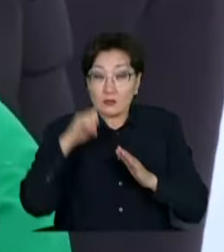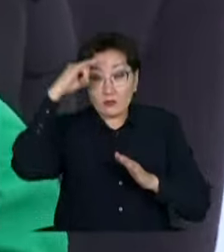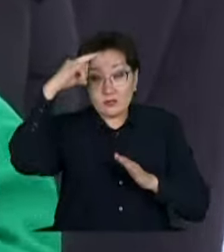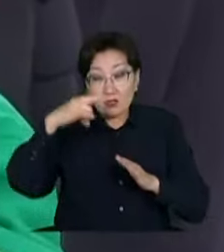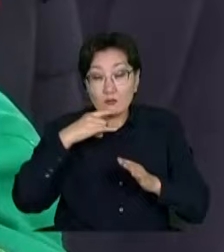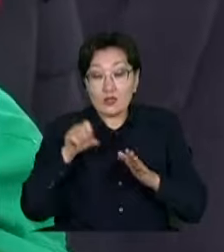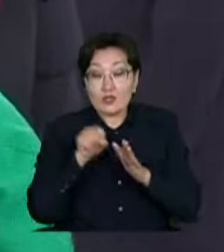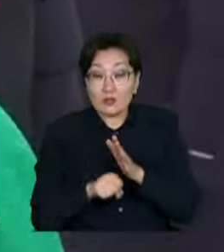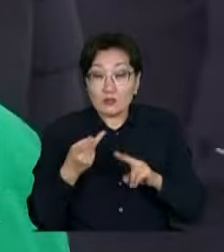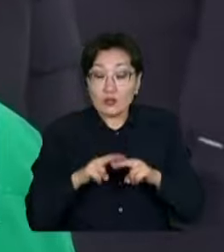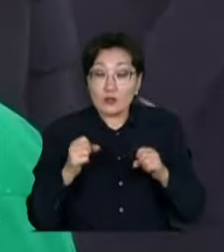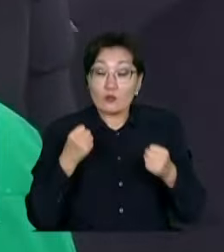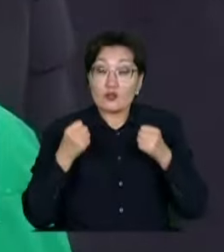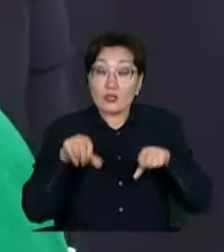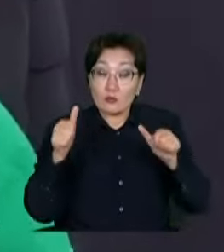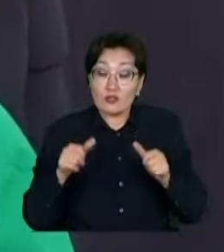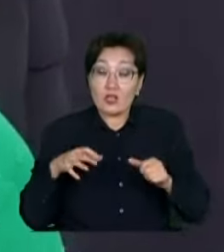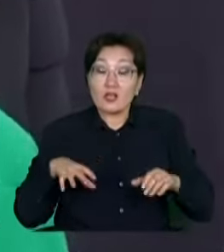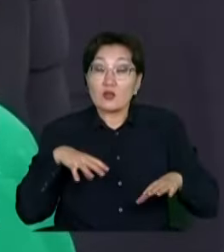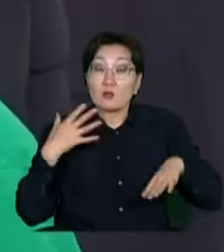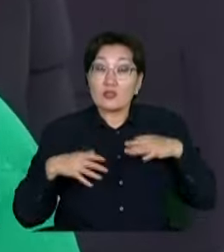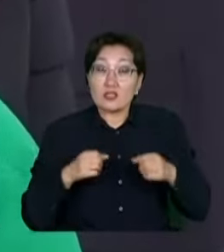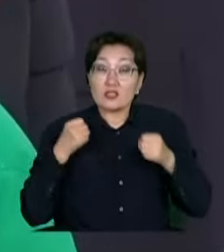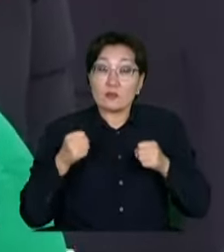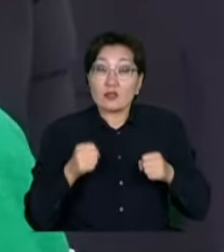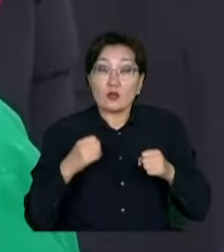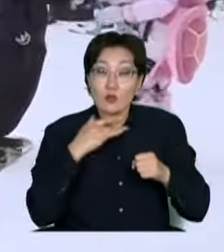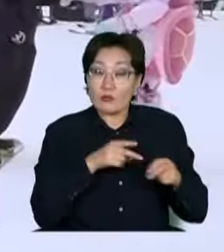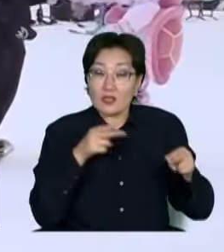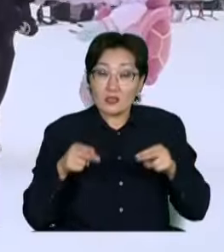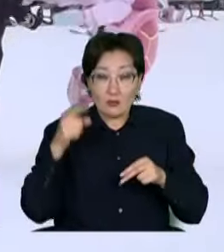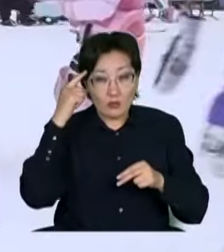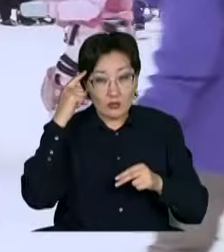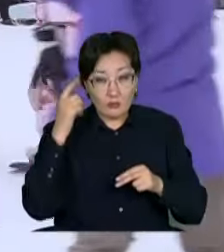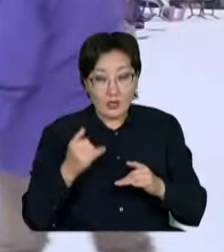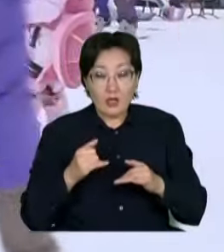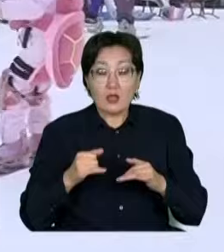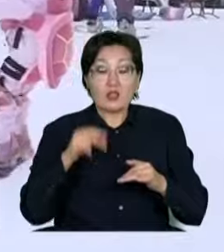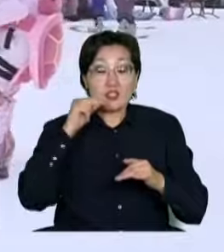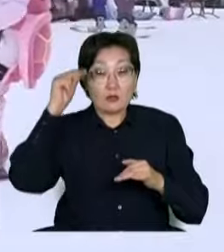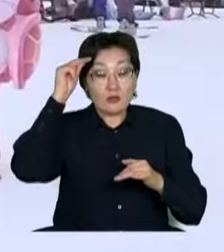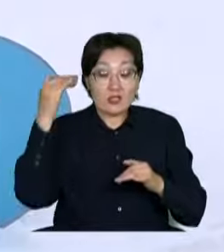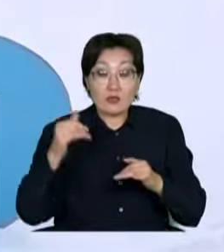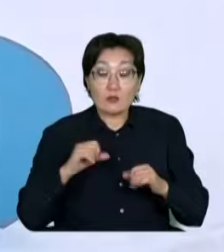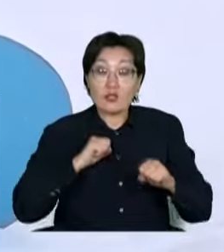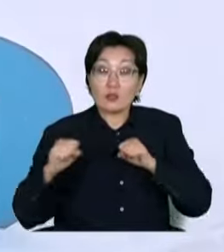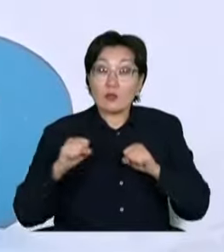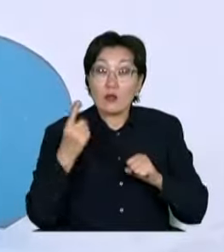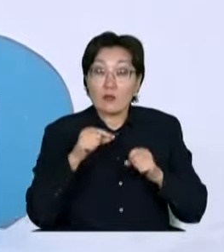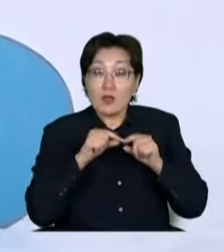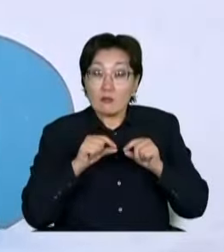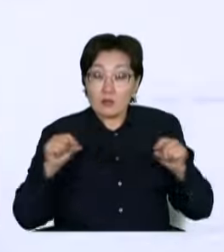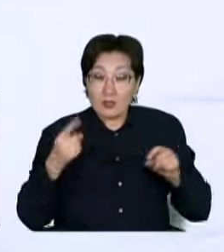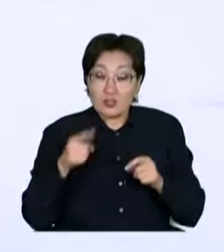Қазақстаннан қыстың осы спорт түрімен шұғылданатын спортшылар көп келеді деген ойдамыз. Айта кетейік, аспан асты еліне іссапар бір белдеу бір